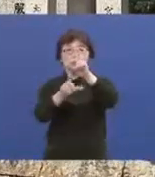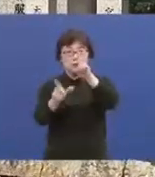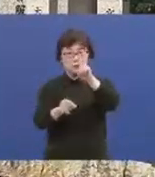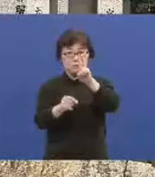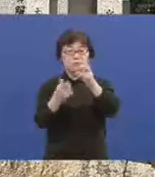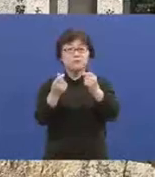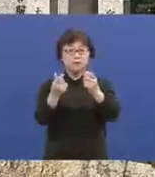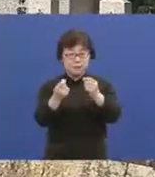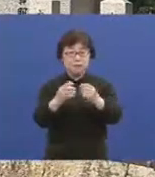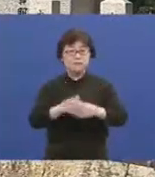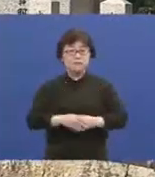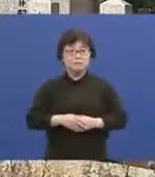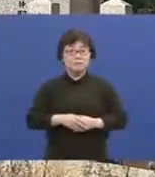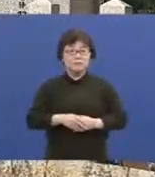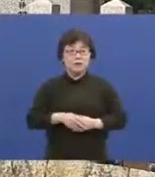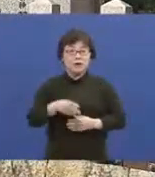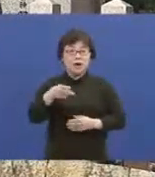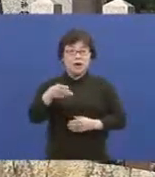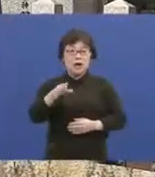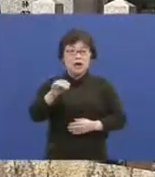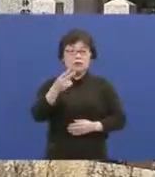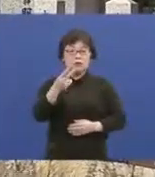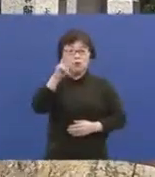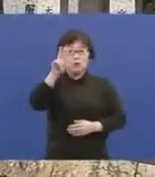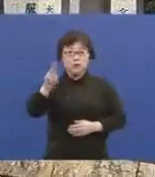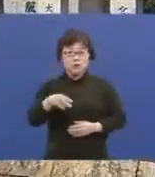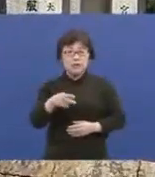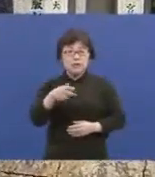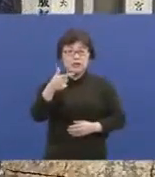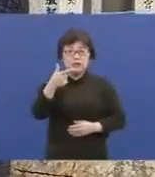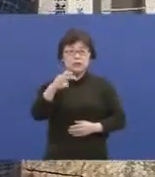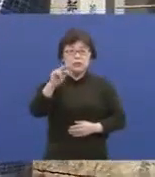服部の村地っていうのはどういう方なんですか。 はい、